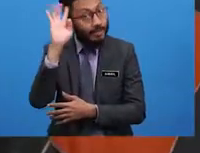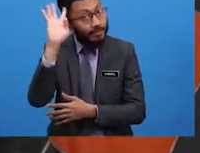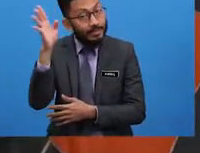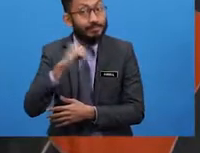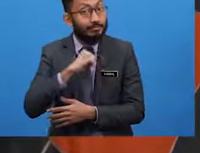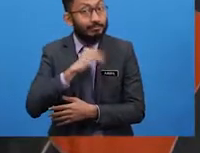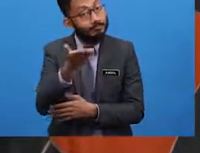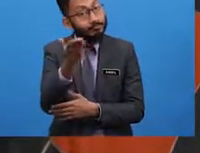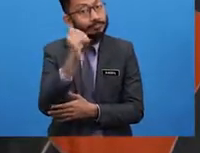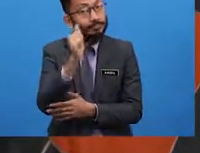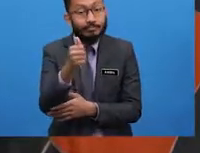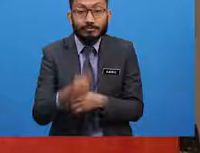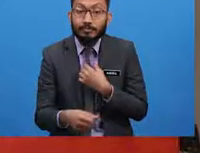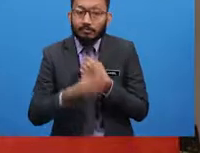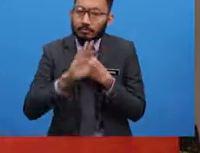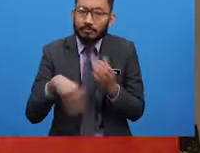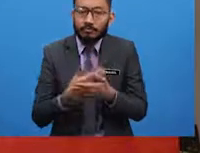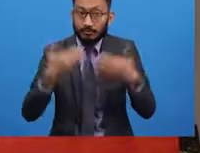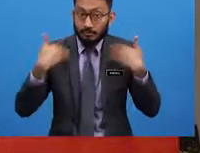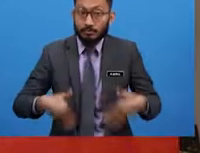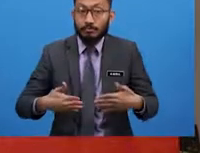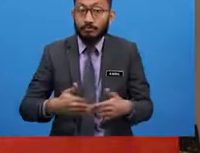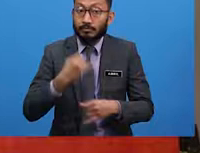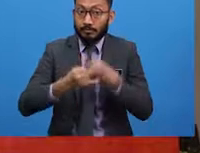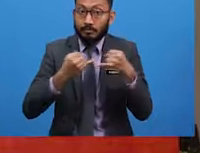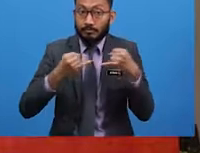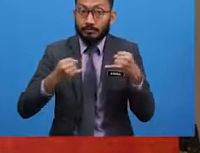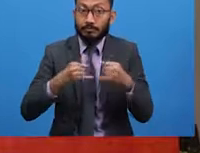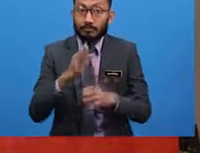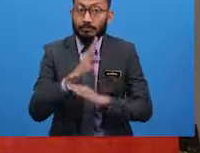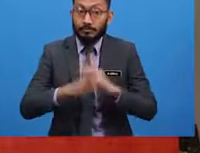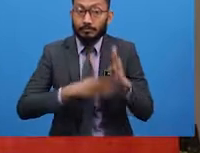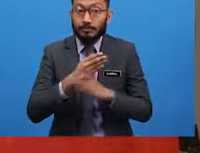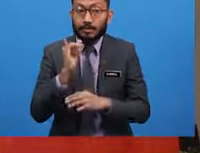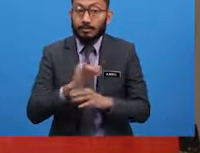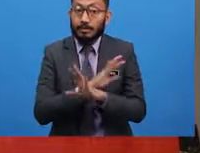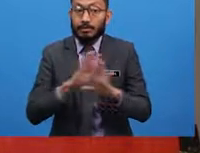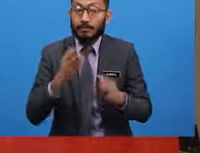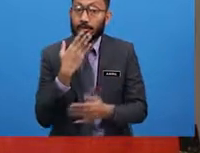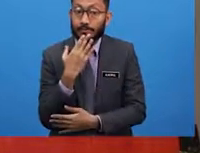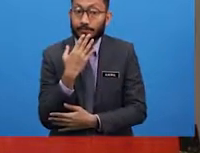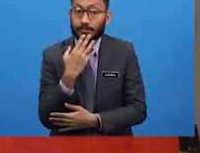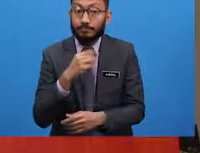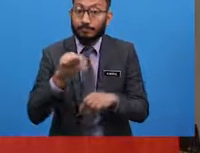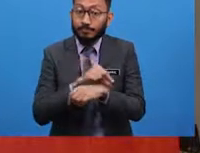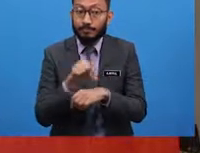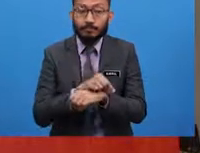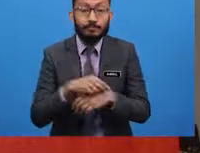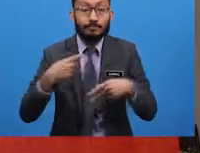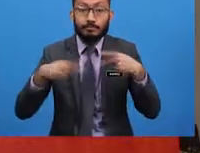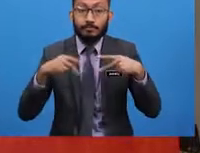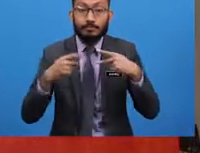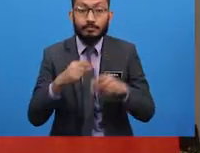Setelah semua kain siap diikat, balutkan bahagian kain yang tidak diwarna menggunakan plastik untuk